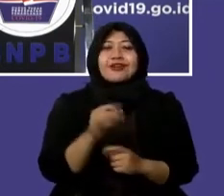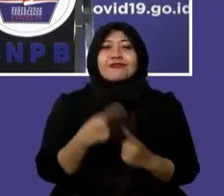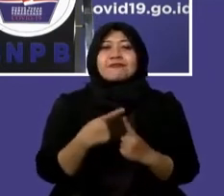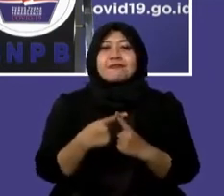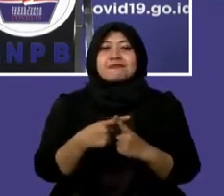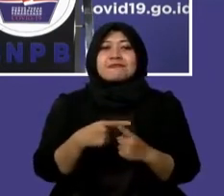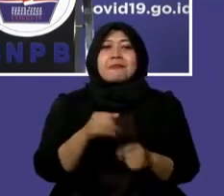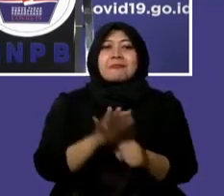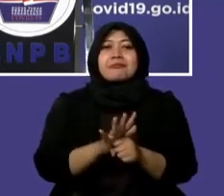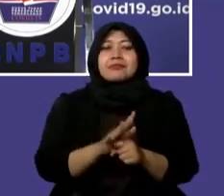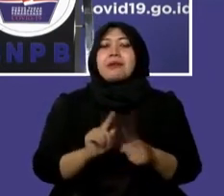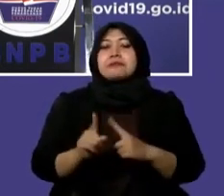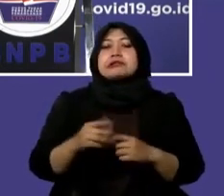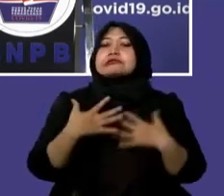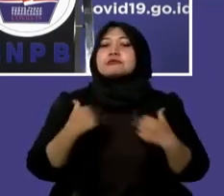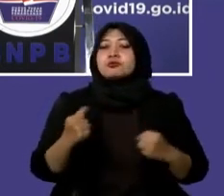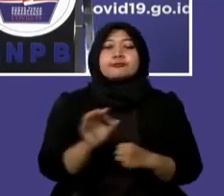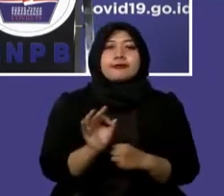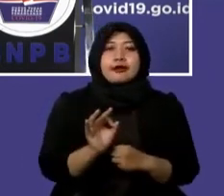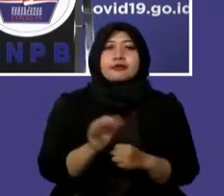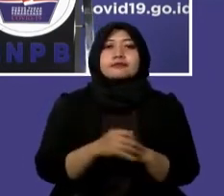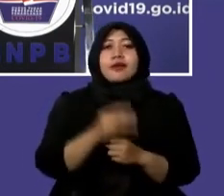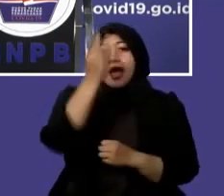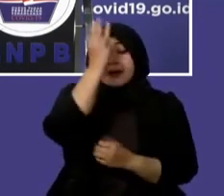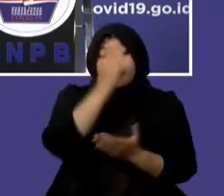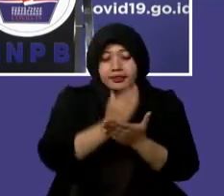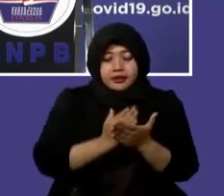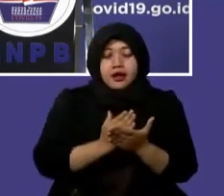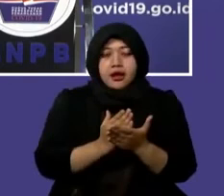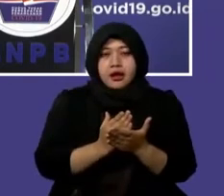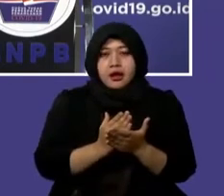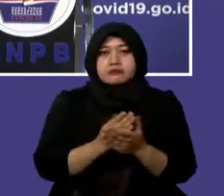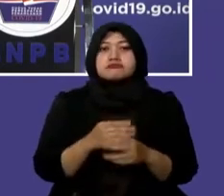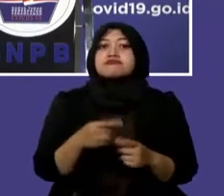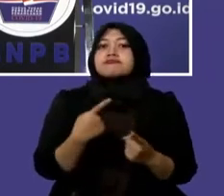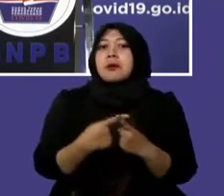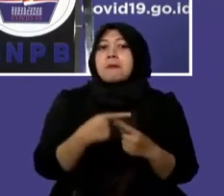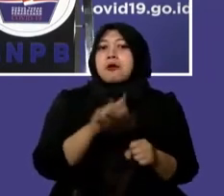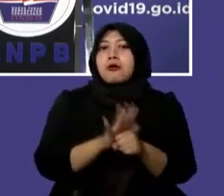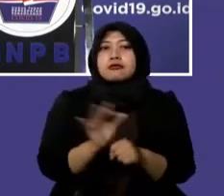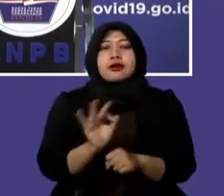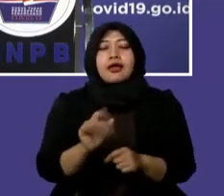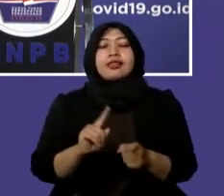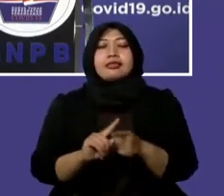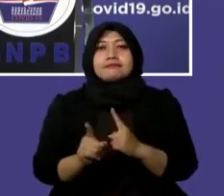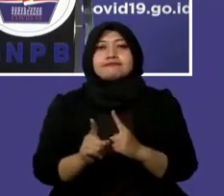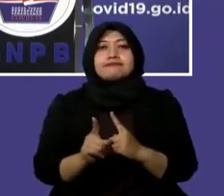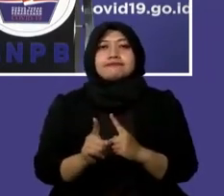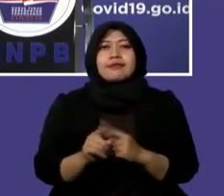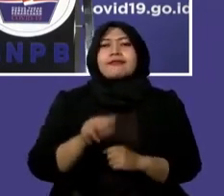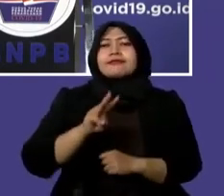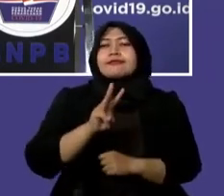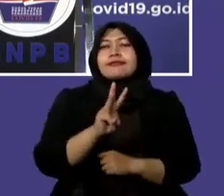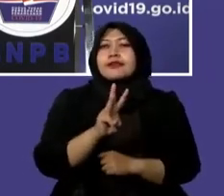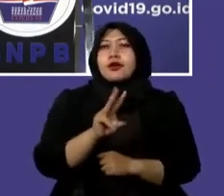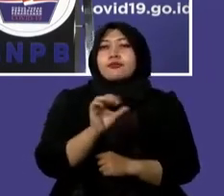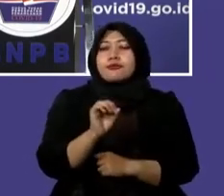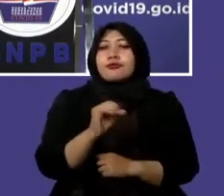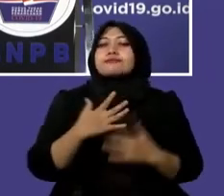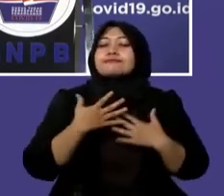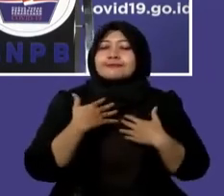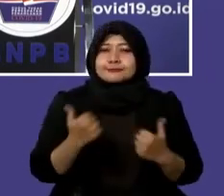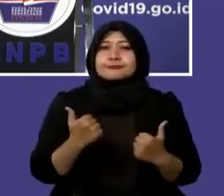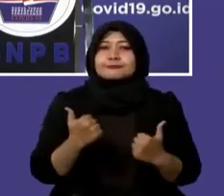yang dilaporkan sembuh. Kalimantan Tengah tidak ada penambahan kasus baru, namun dilaporkan 30